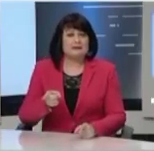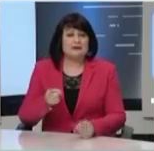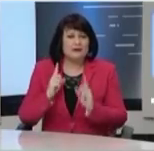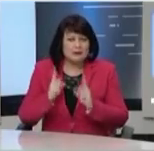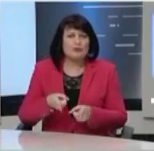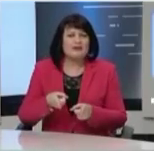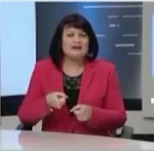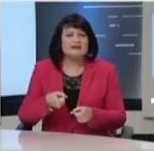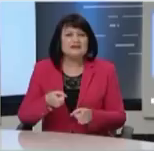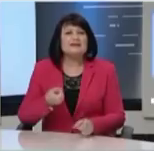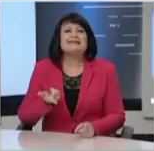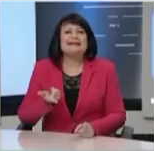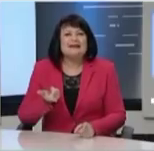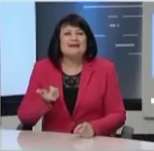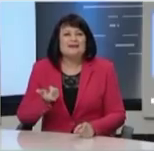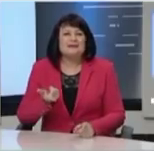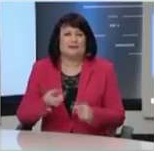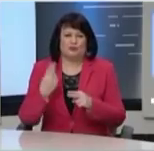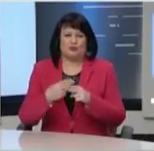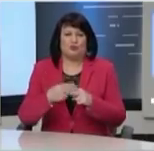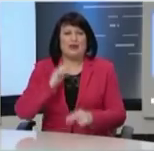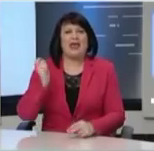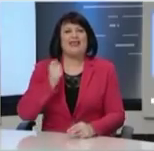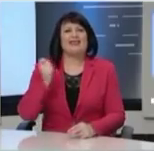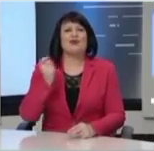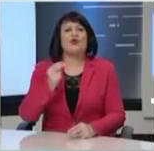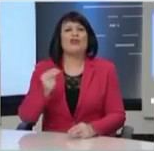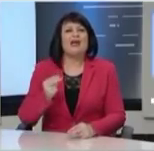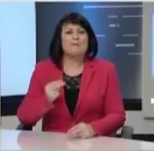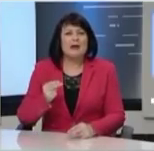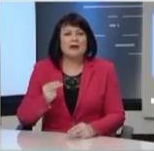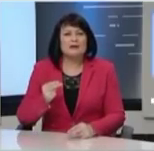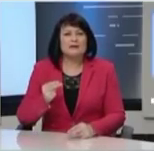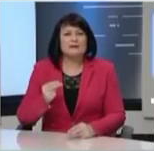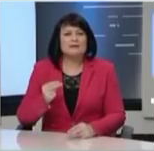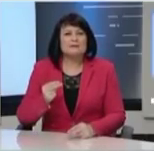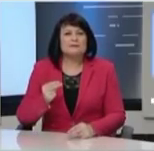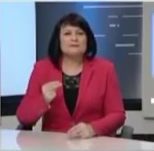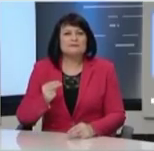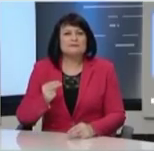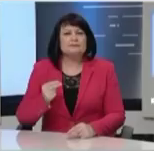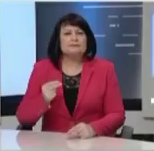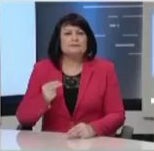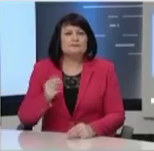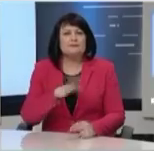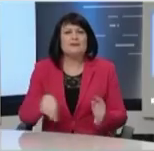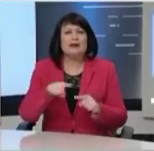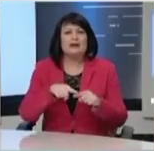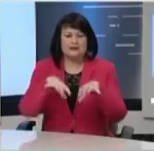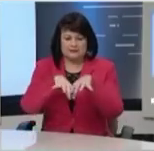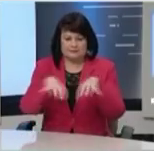αποφασίσατε σε ένα κρίσιμο εθνικό θέμα να διχάσετε τους